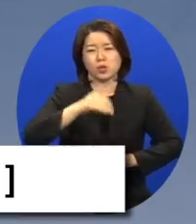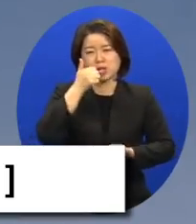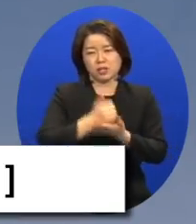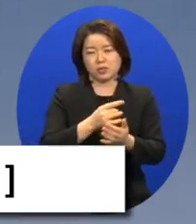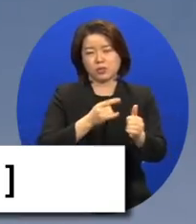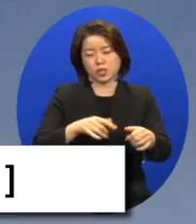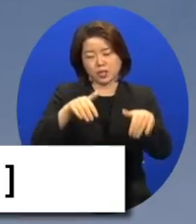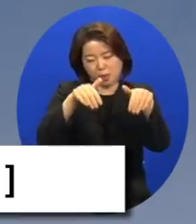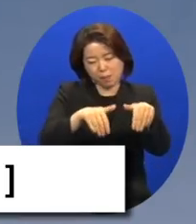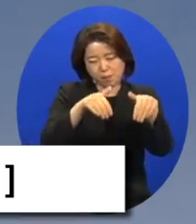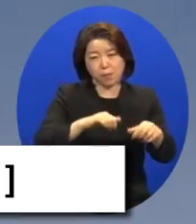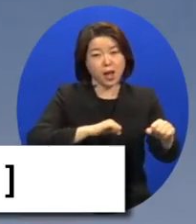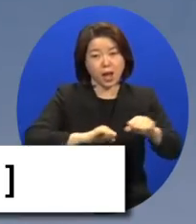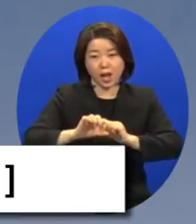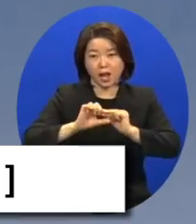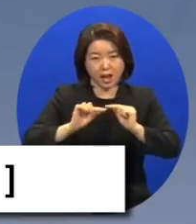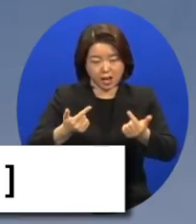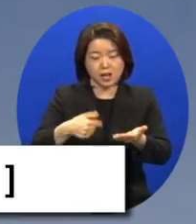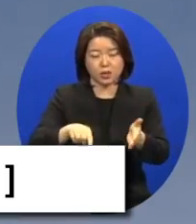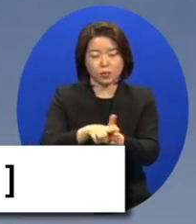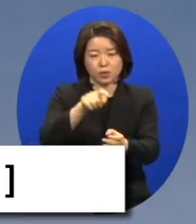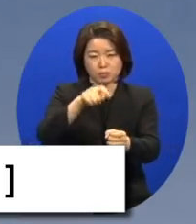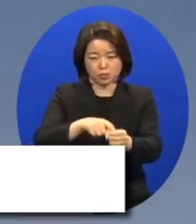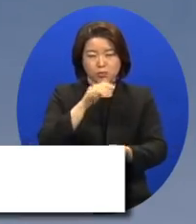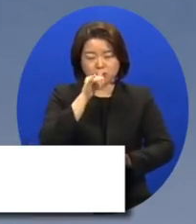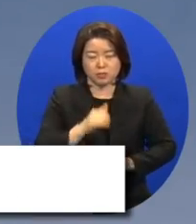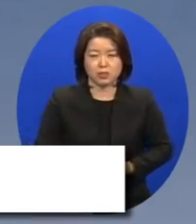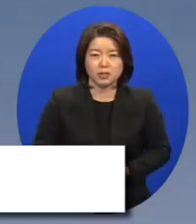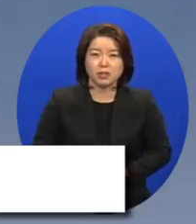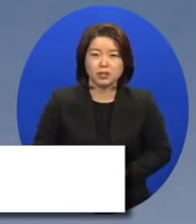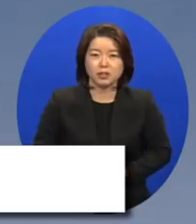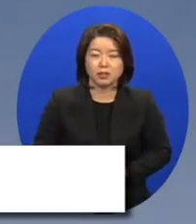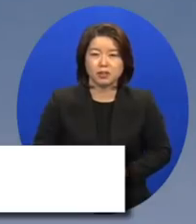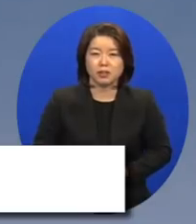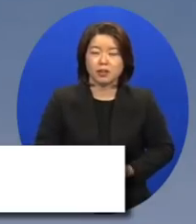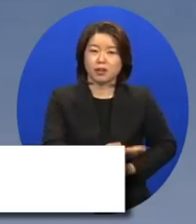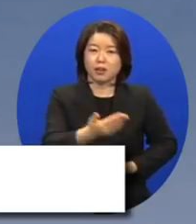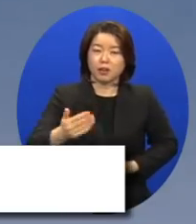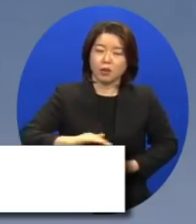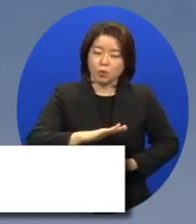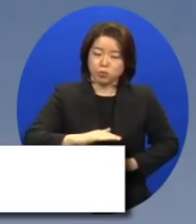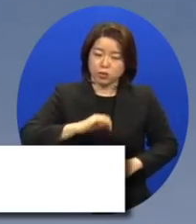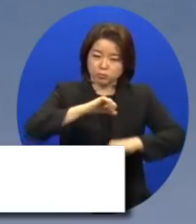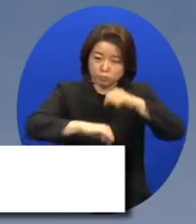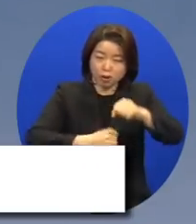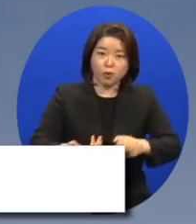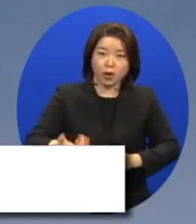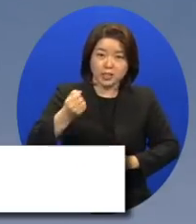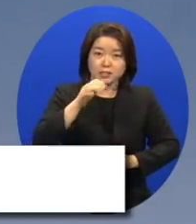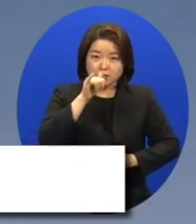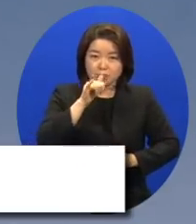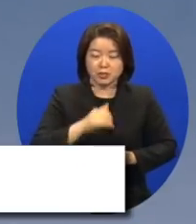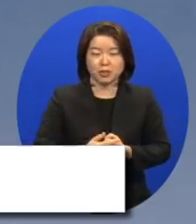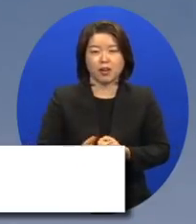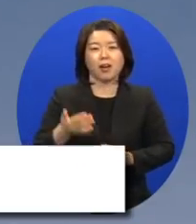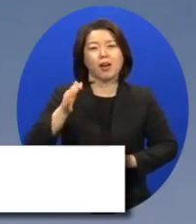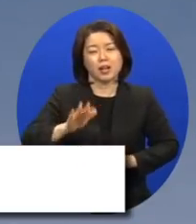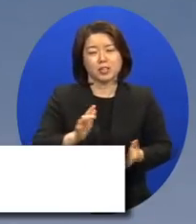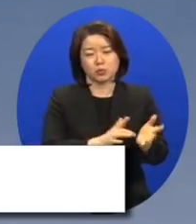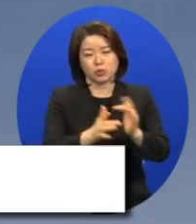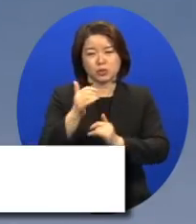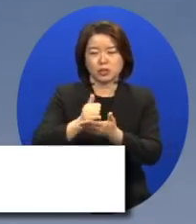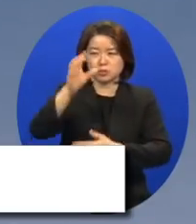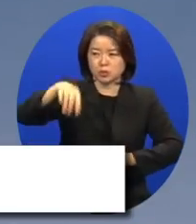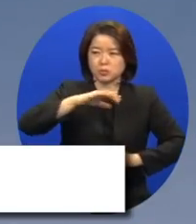종 노릇 하지 아니하려 화면이 여러분 우리는 자유를 얻었습니다 그러나 예수님은 십자가에